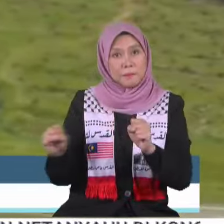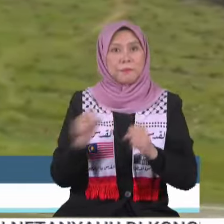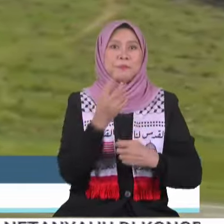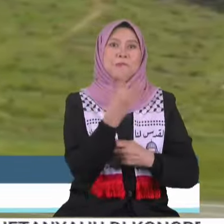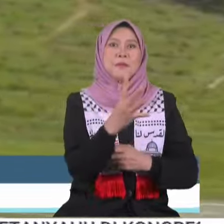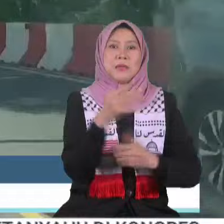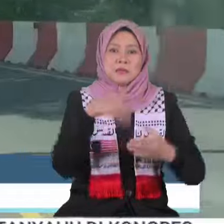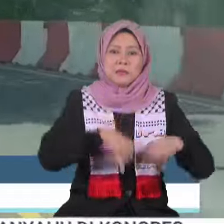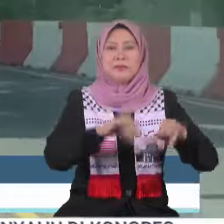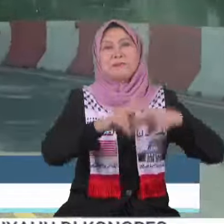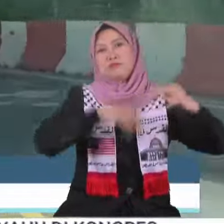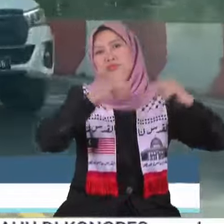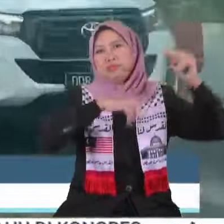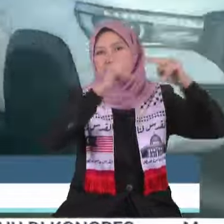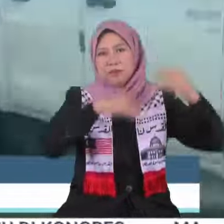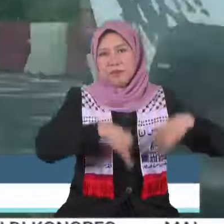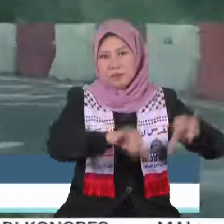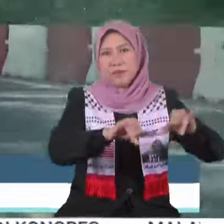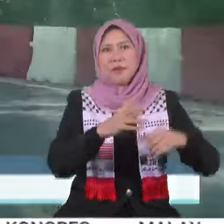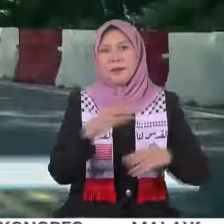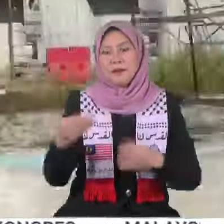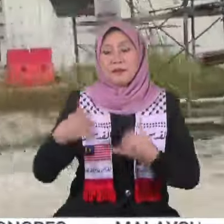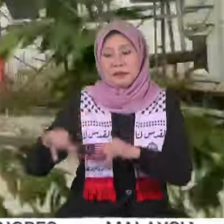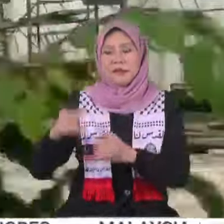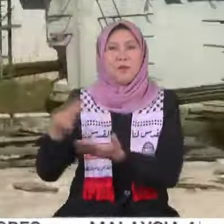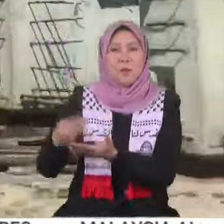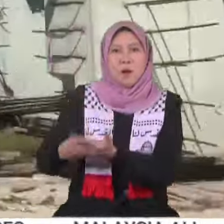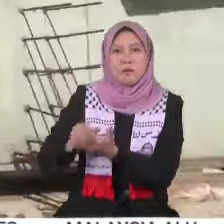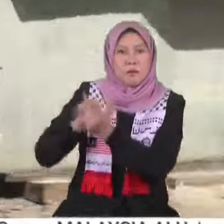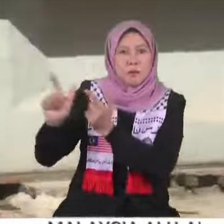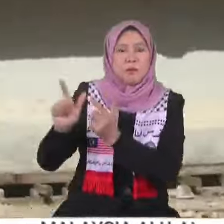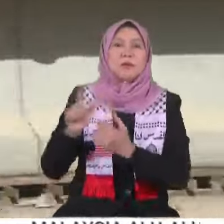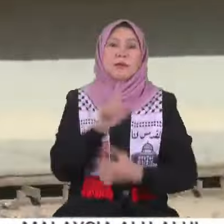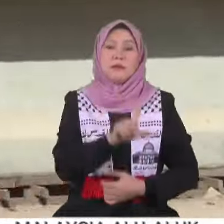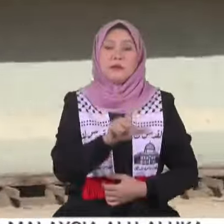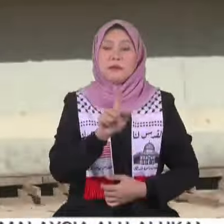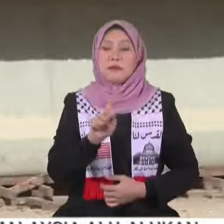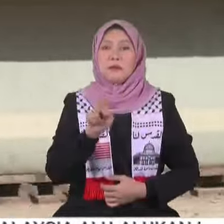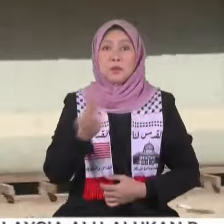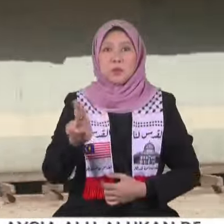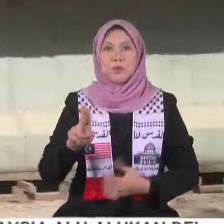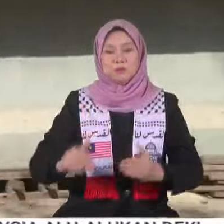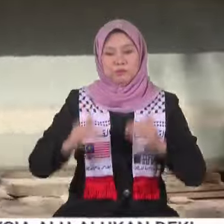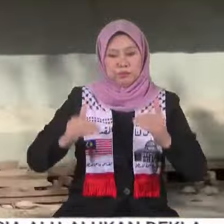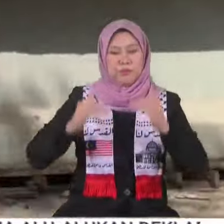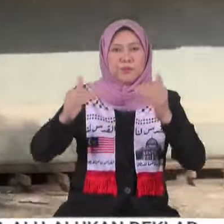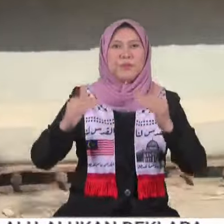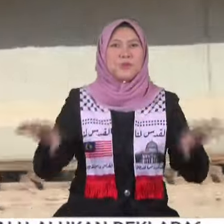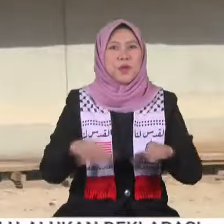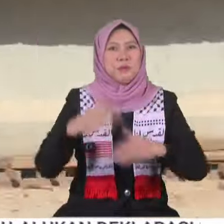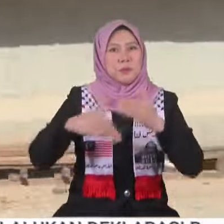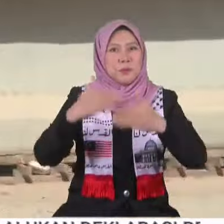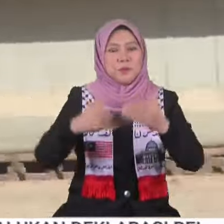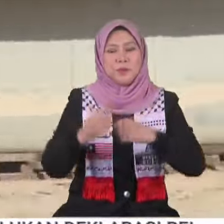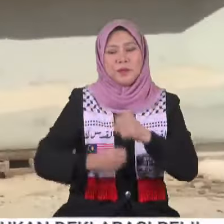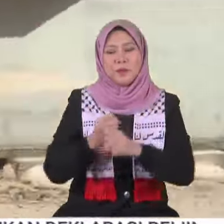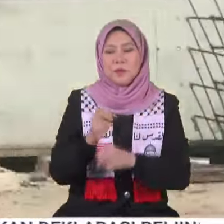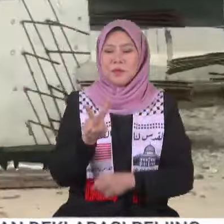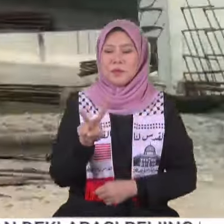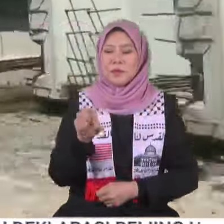pembinaan, manakala satu lagi dalam proses perolehan. LTU yang dilaksana secara berperingkat mulai 2008